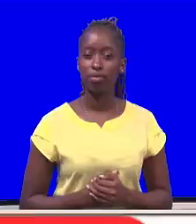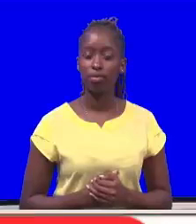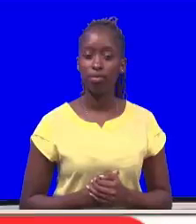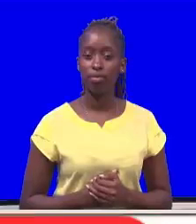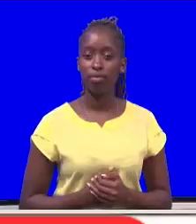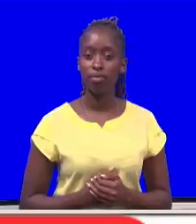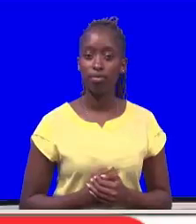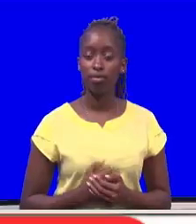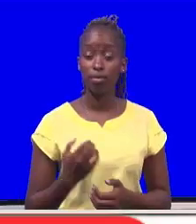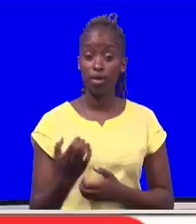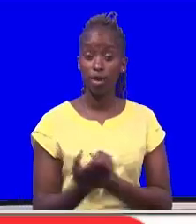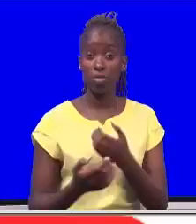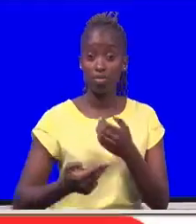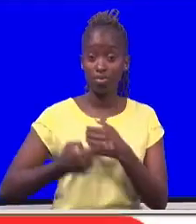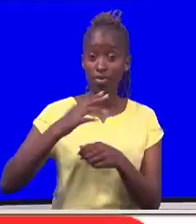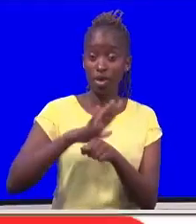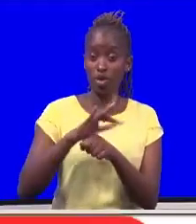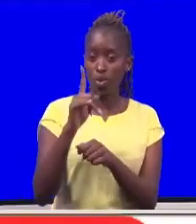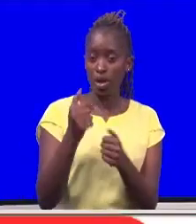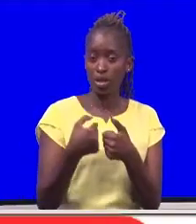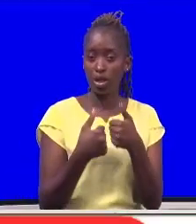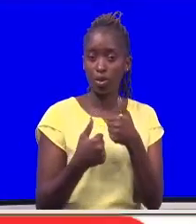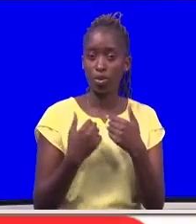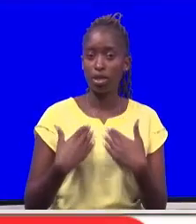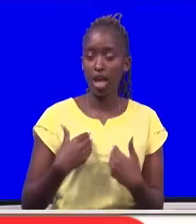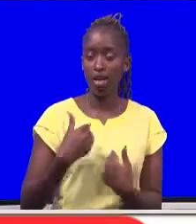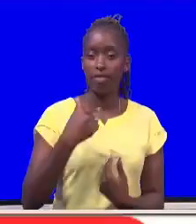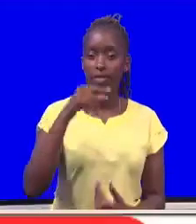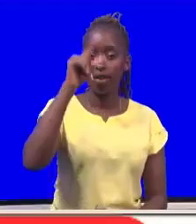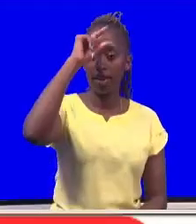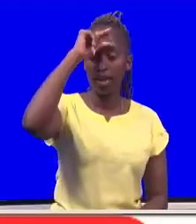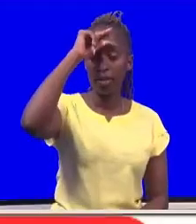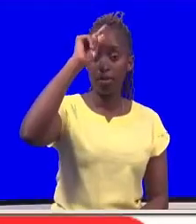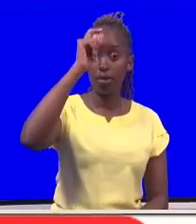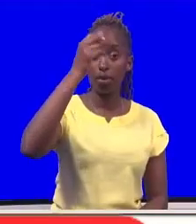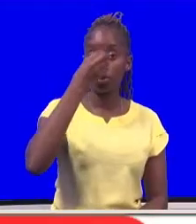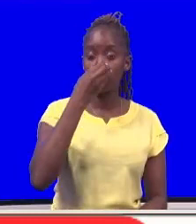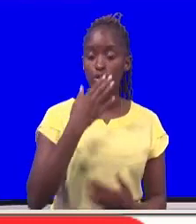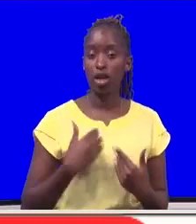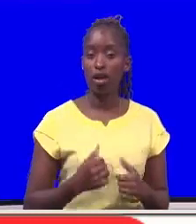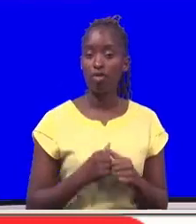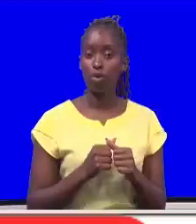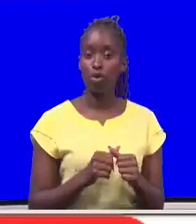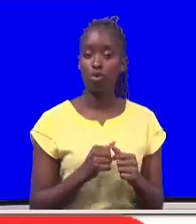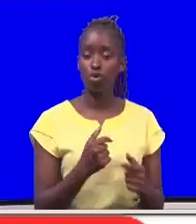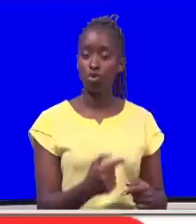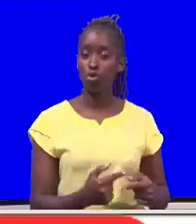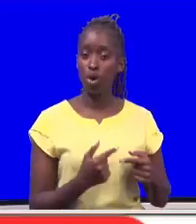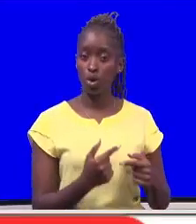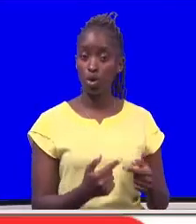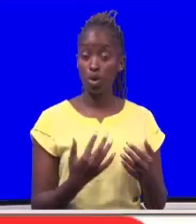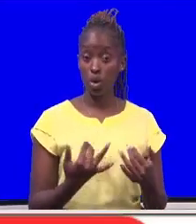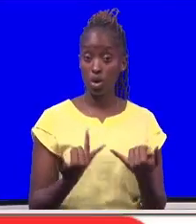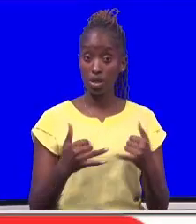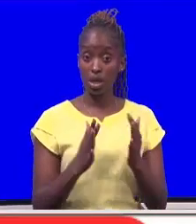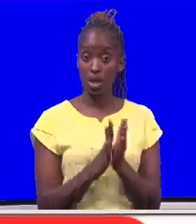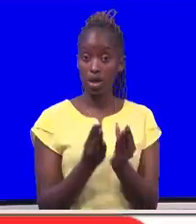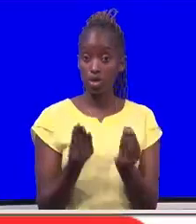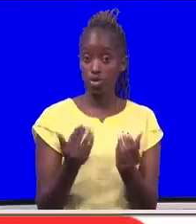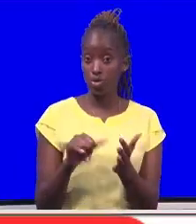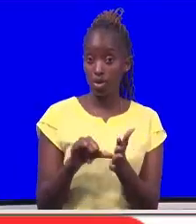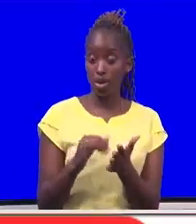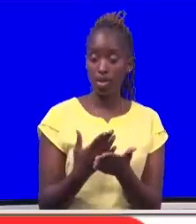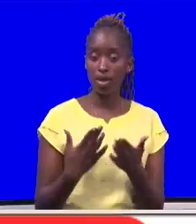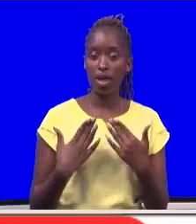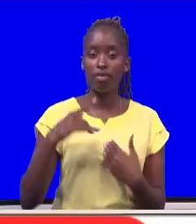Wapo ya changamoto zinazokabili serikali ya Rais William Ruto. Kukabiliana na hali hii, serikali imechukua hatua